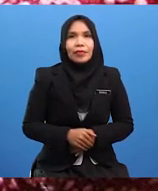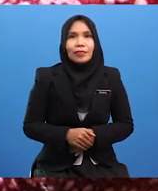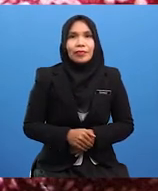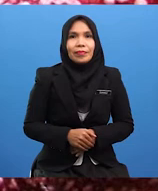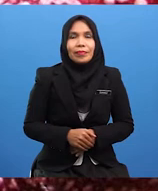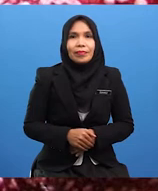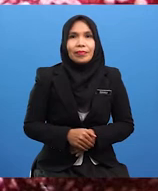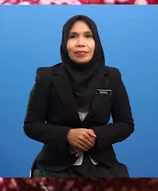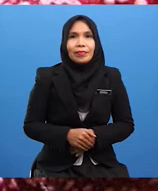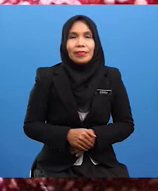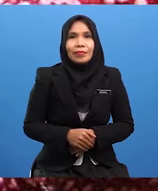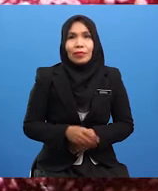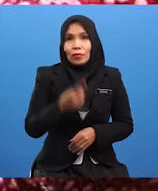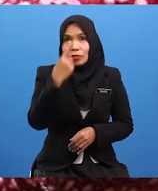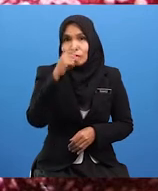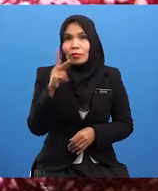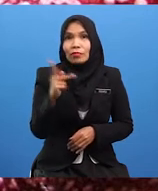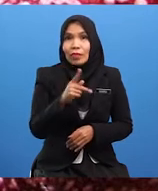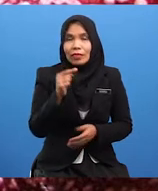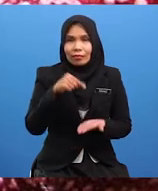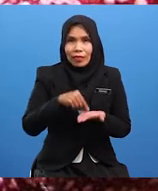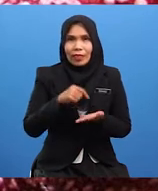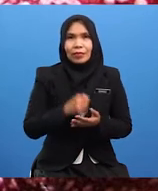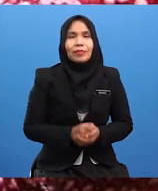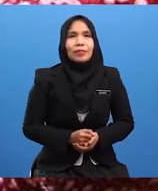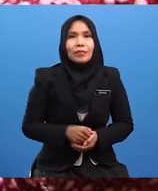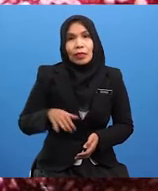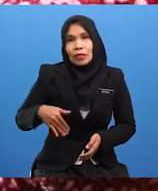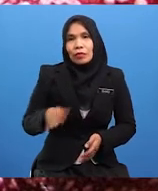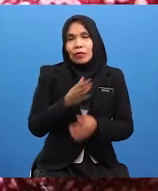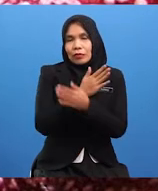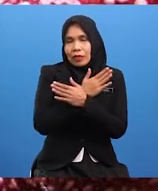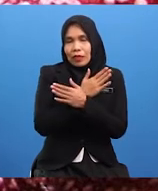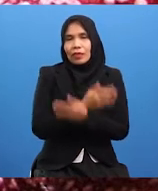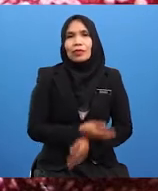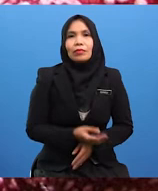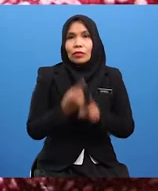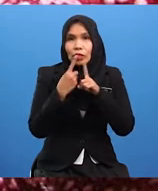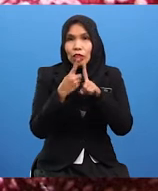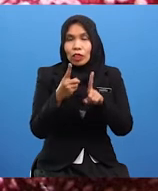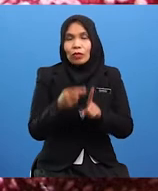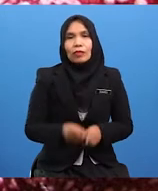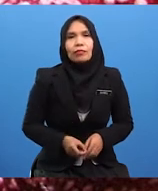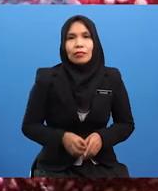Namun, sebelum kita berehat, kita jawab beberapa soalan mudah dahulu.